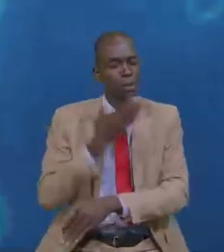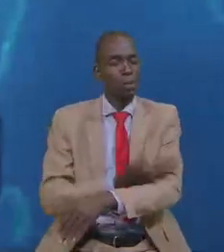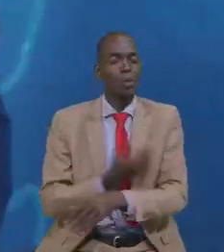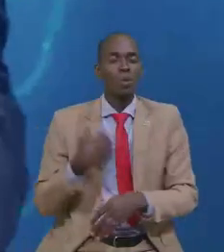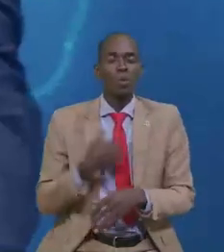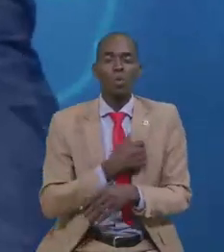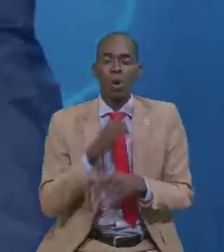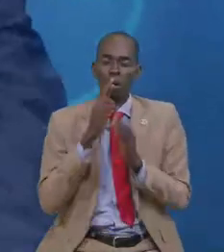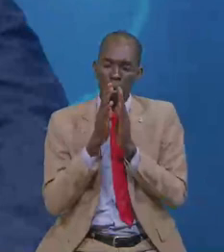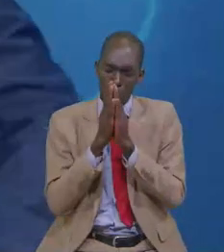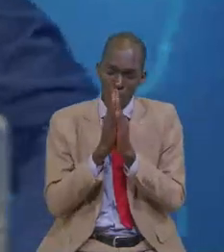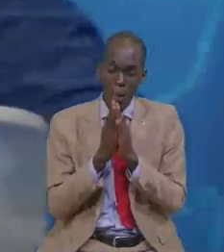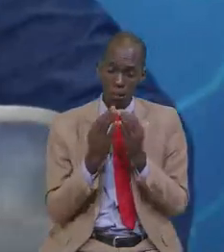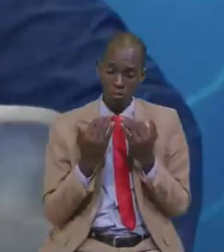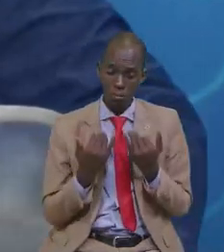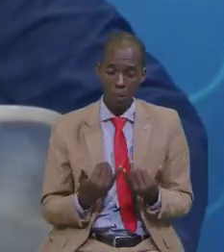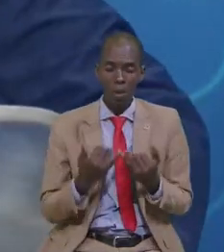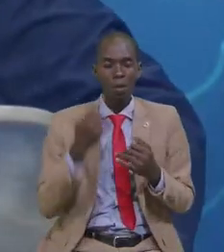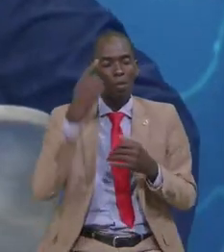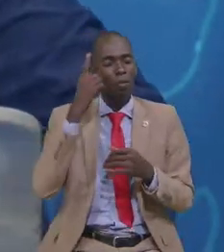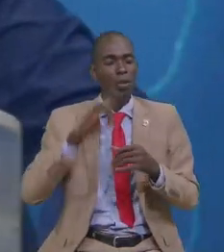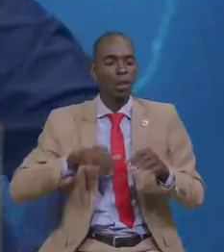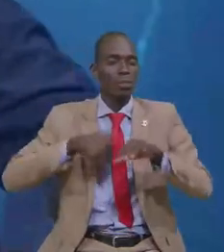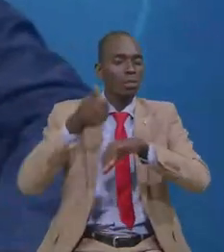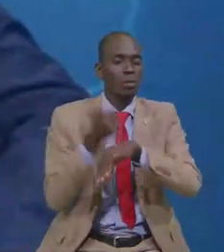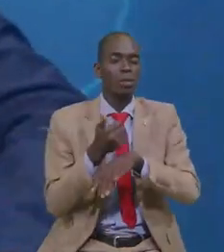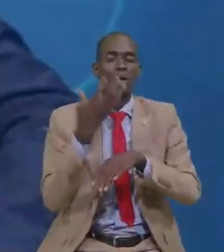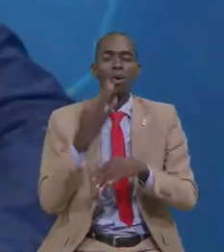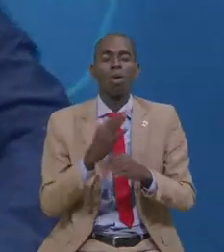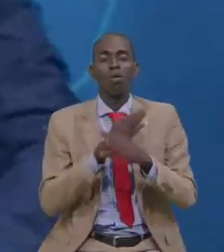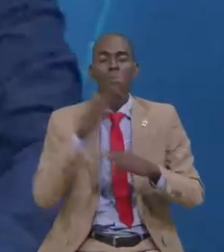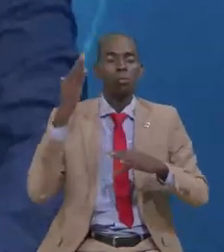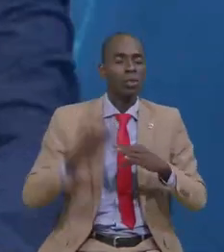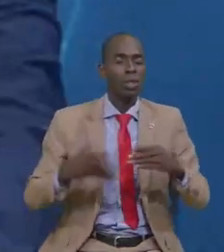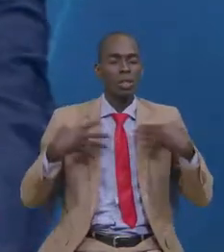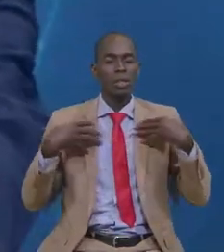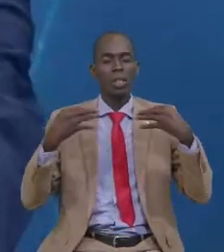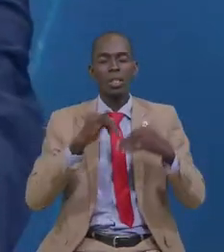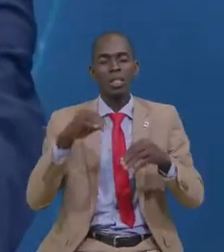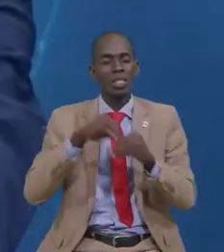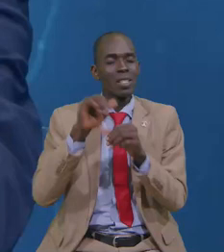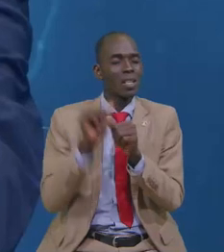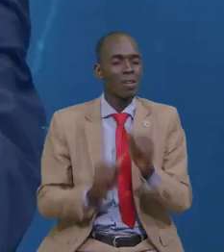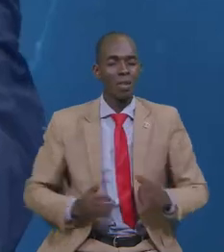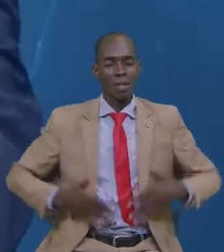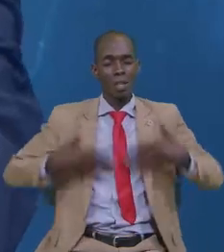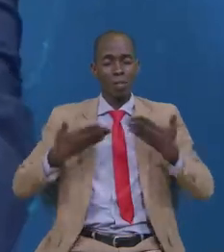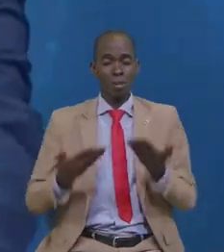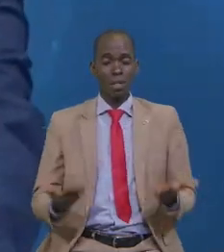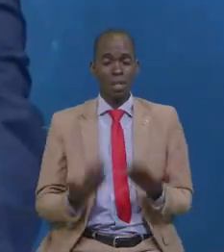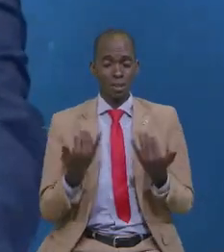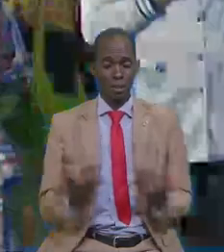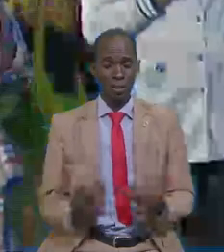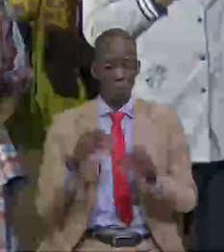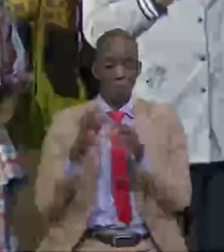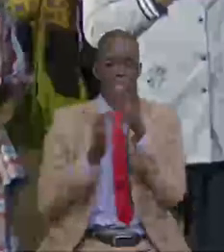unique. Nous prions maintenant, Seigneur, pour la confirmation de la guérison totale dans chaque